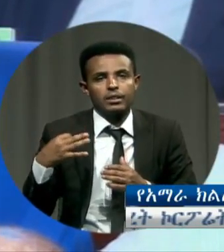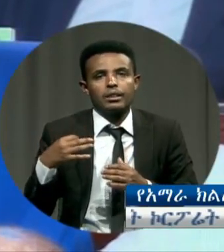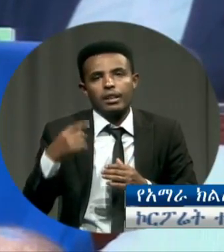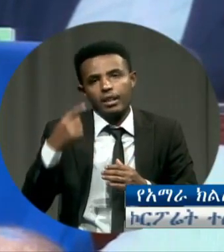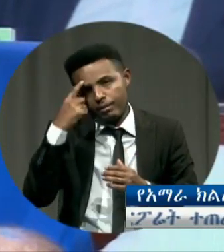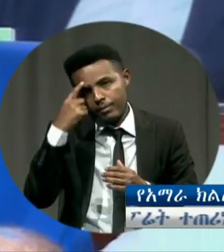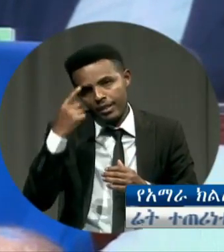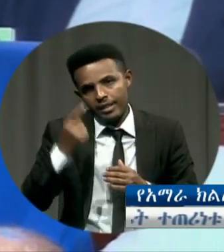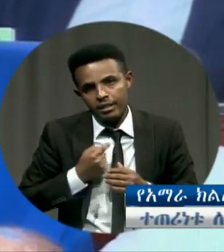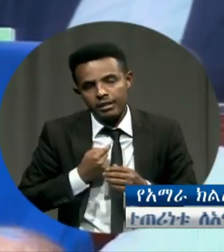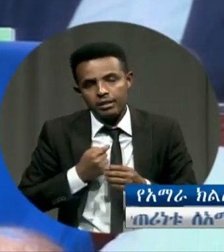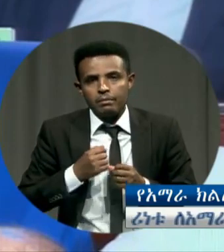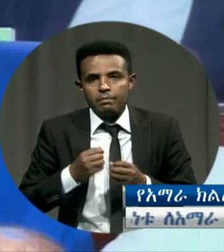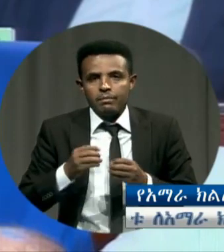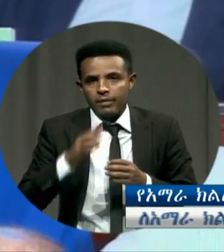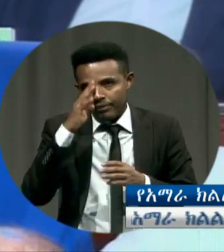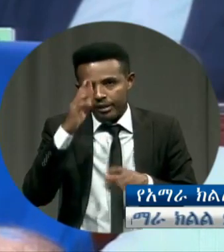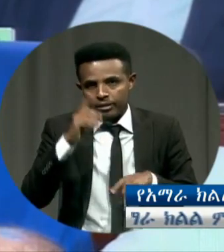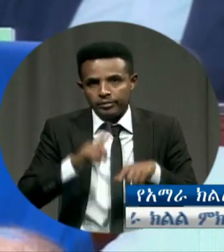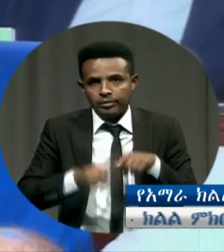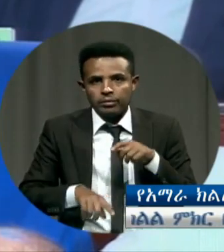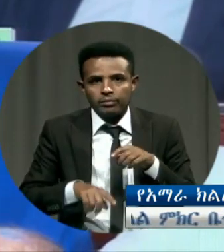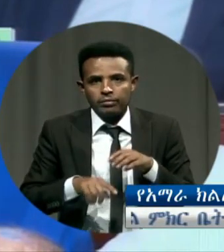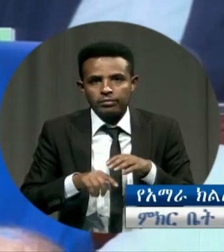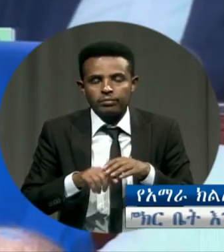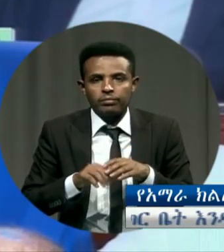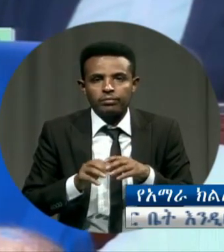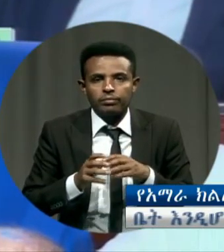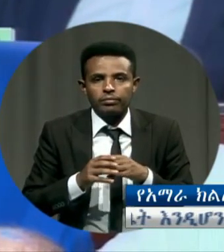እምነት መፍጠር አልችልም።